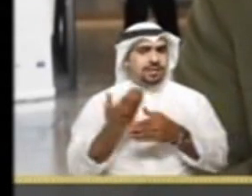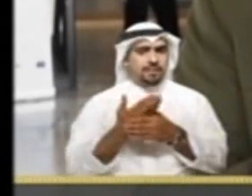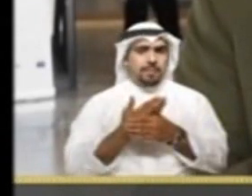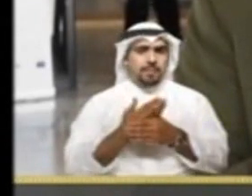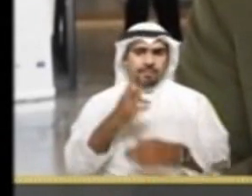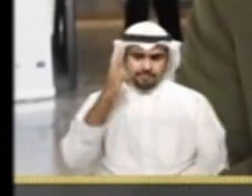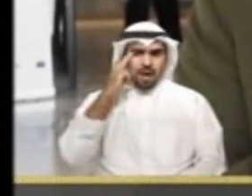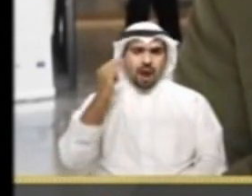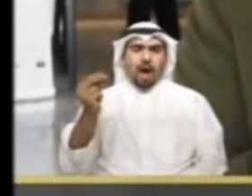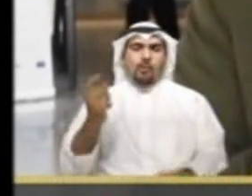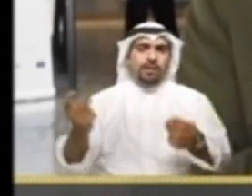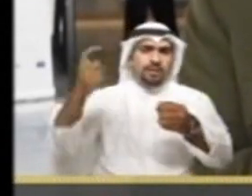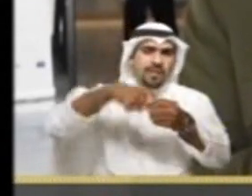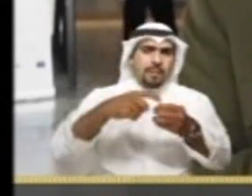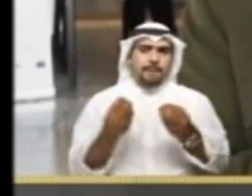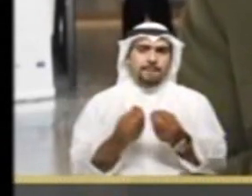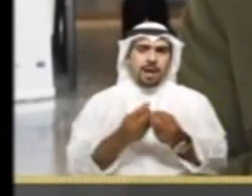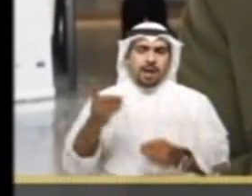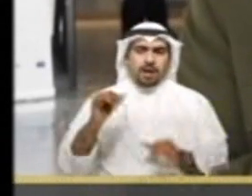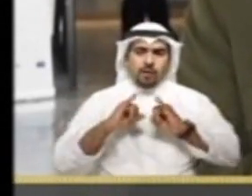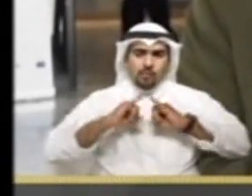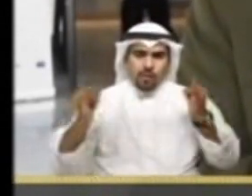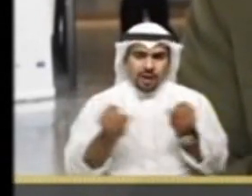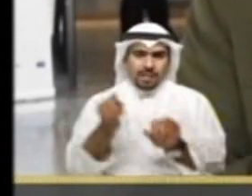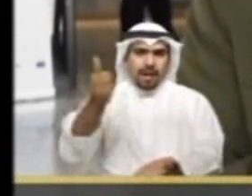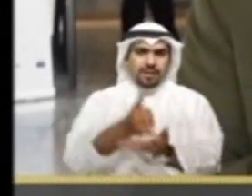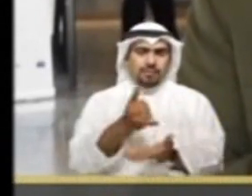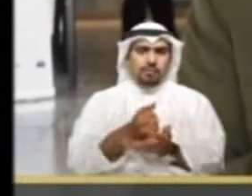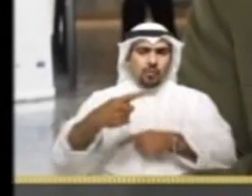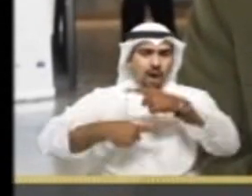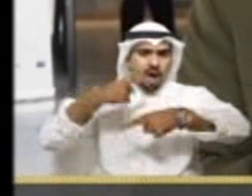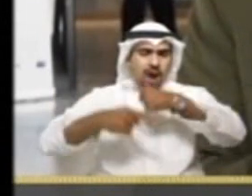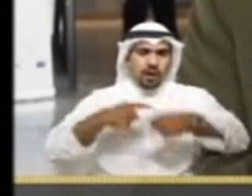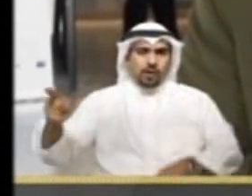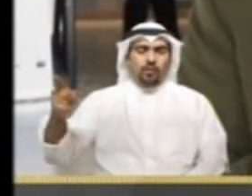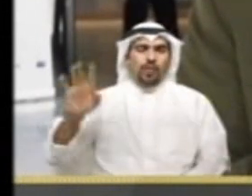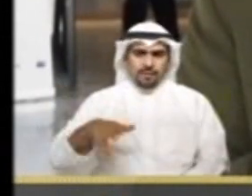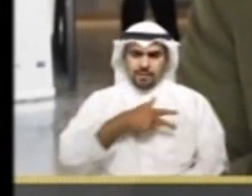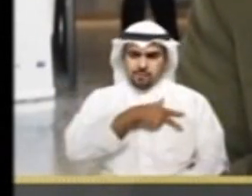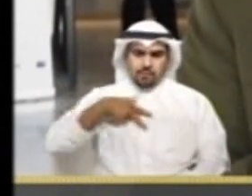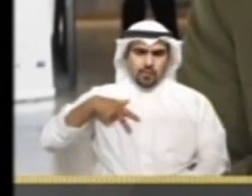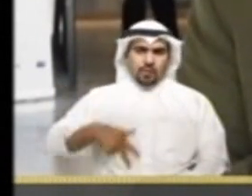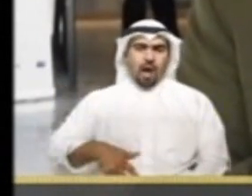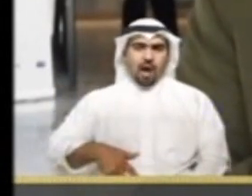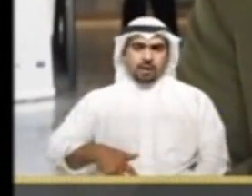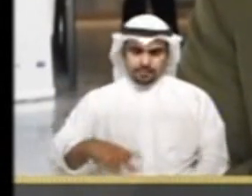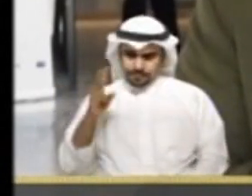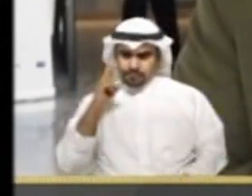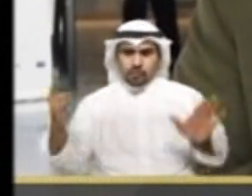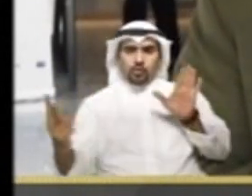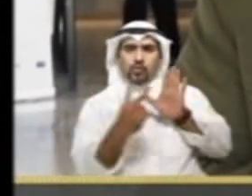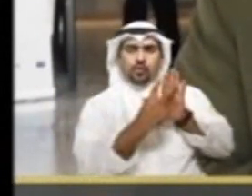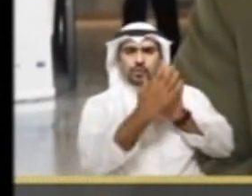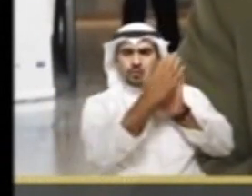للمنظمة الأورو المتوسطة فييب التي تعقد في لشبونة البرتغال، ولله الحمد تم عرض جميع مهام وواجبات